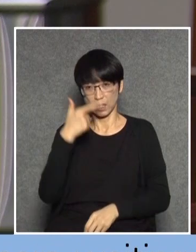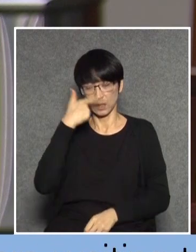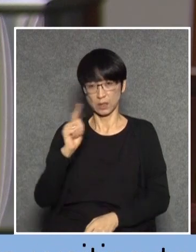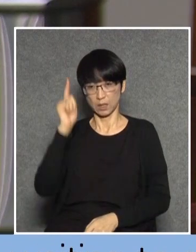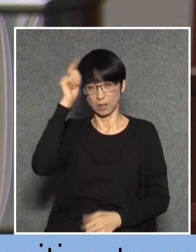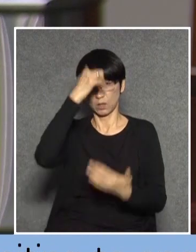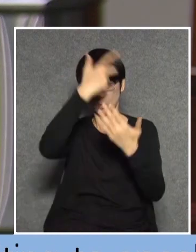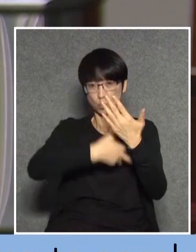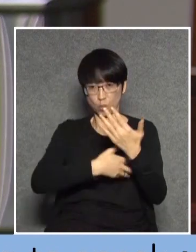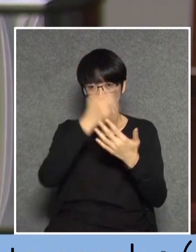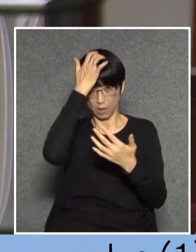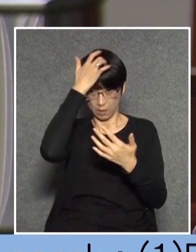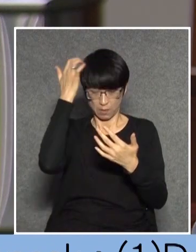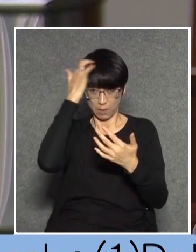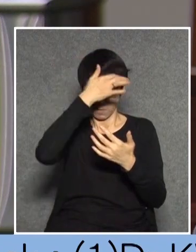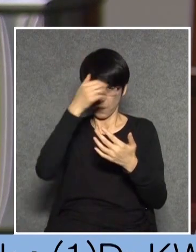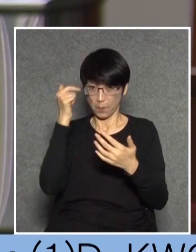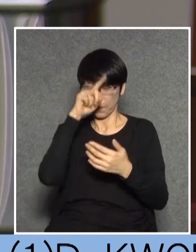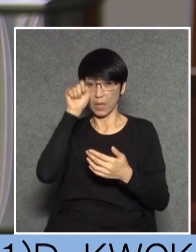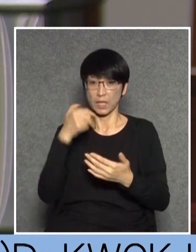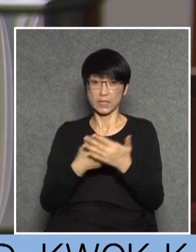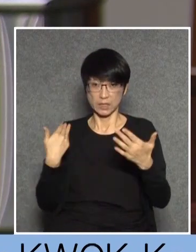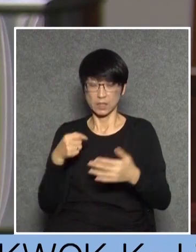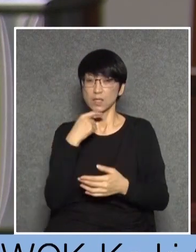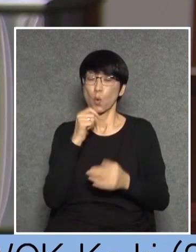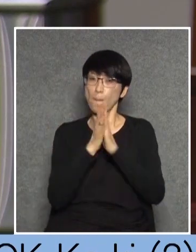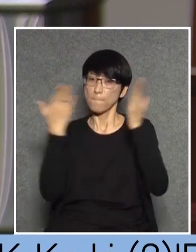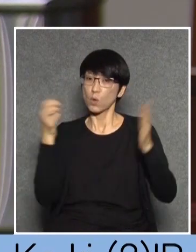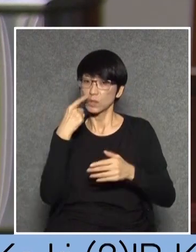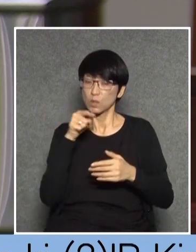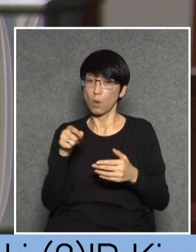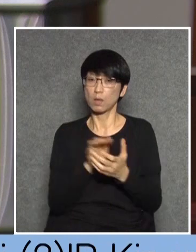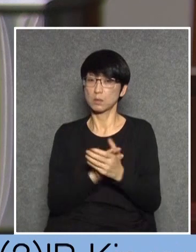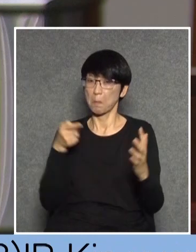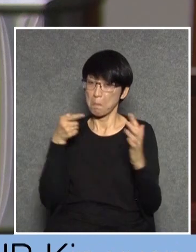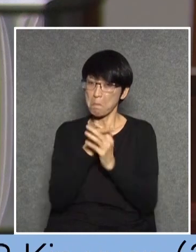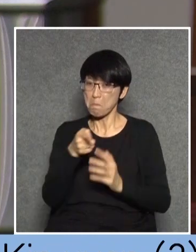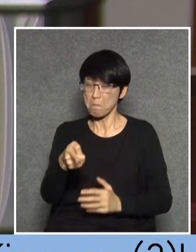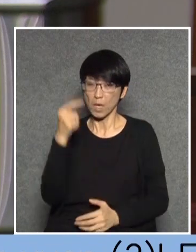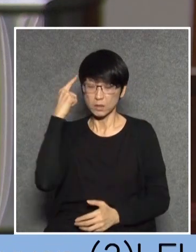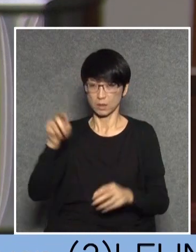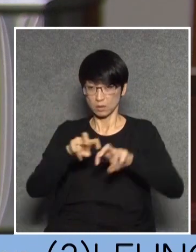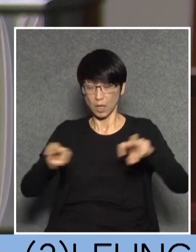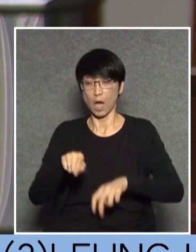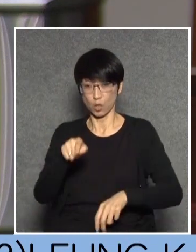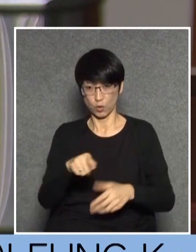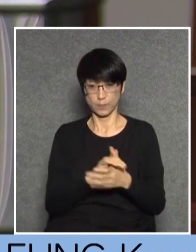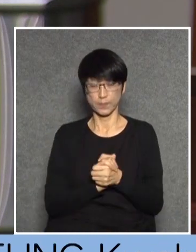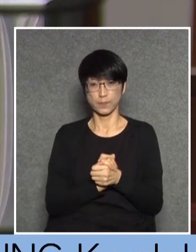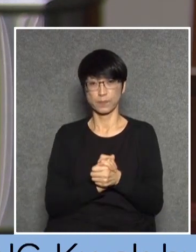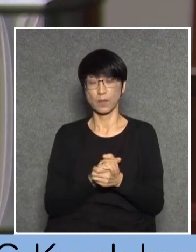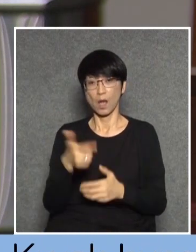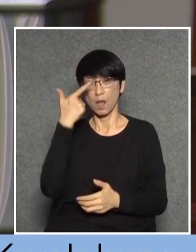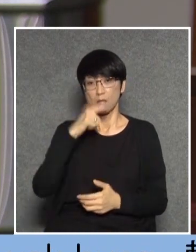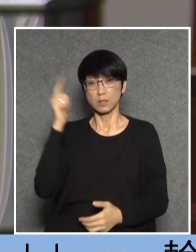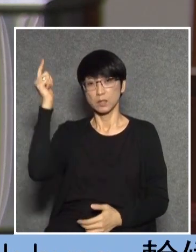系统问题的时候，根本就已经是有些传媒就已经是踢爆了的，后来才跟着去查的。这个新空管系